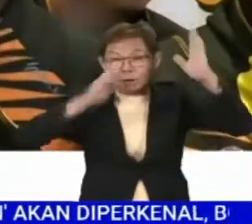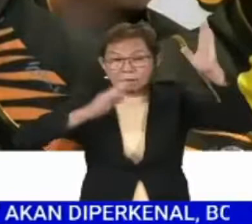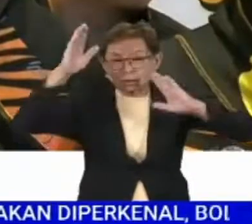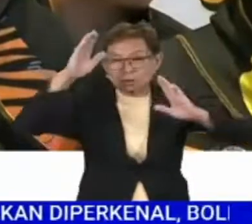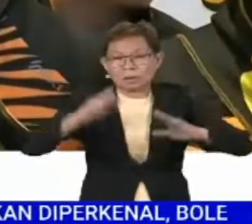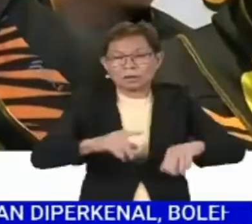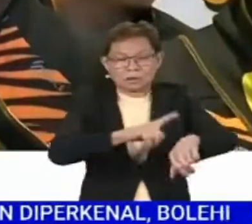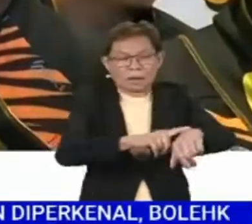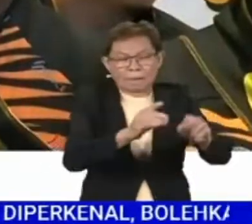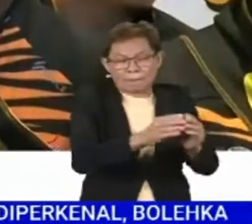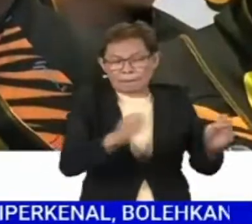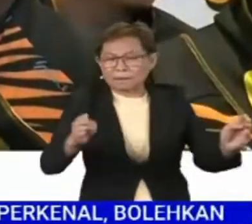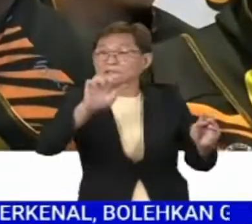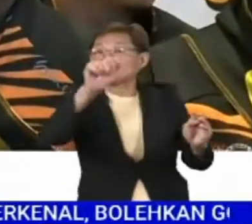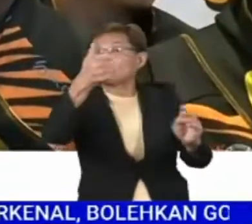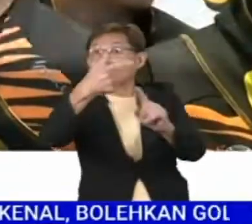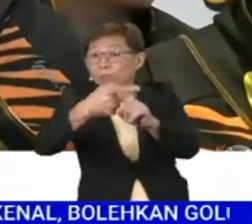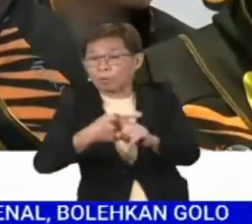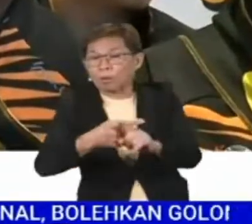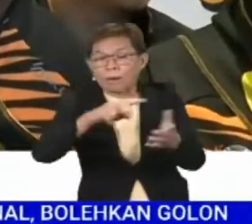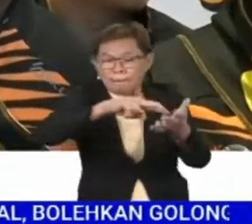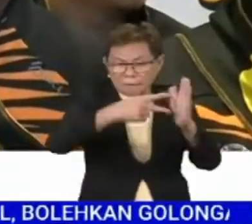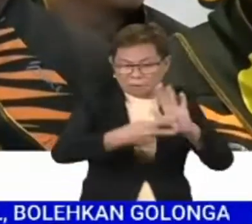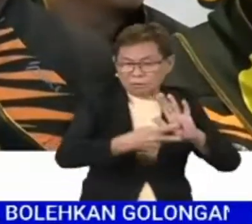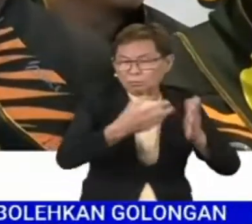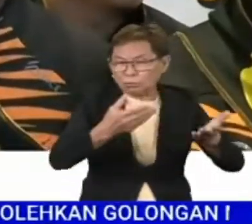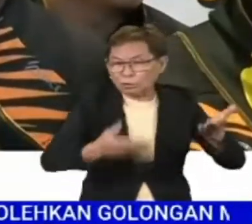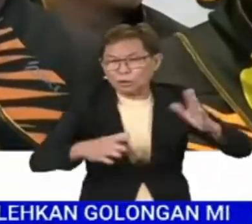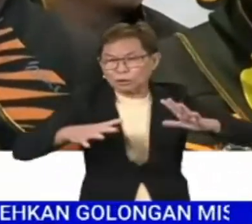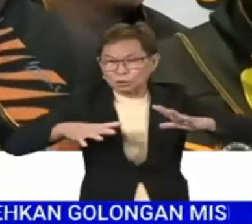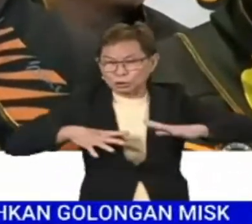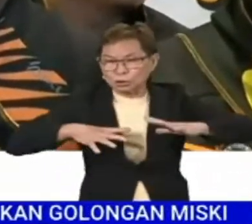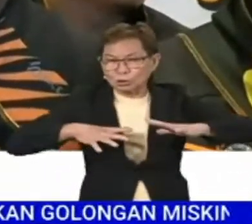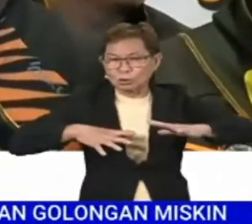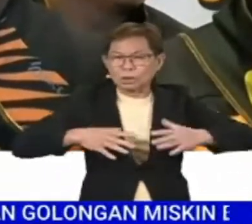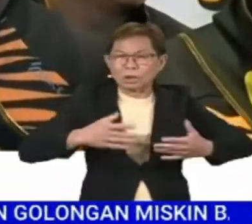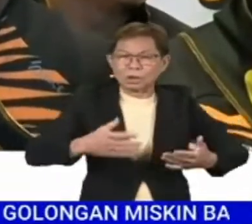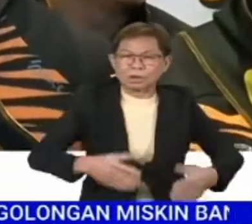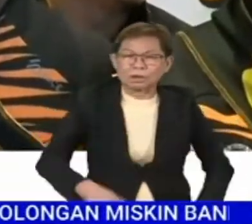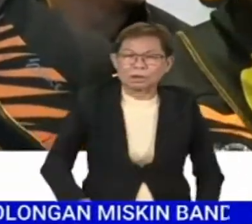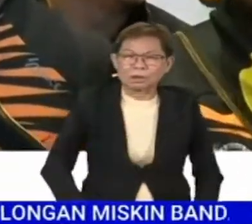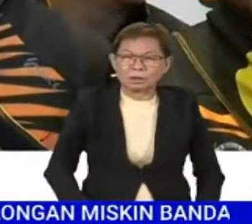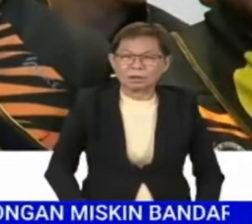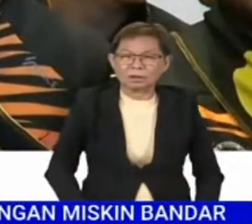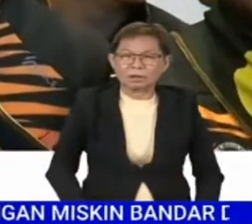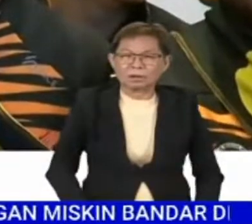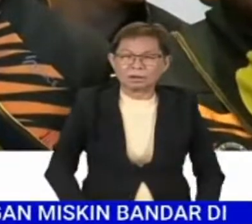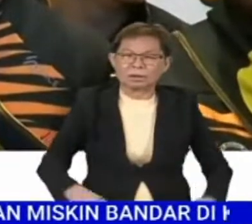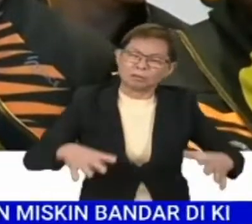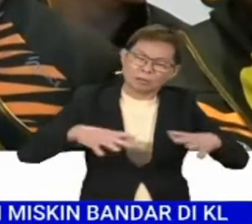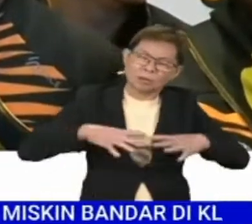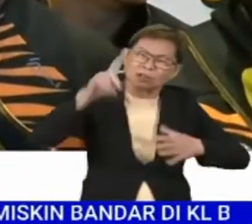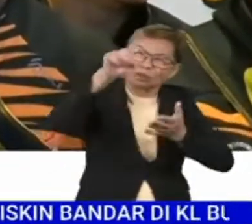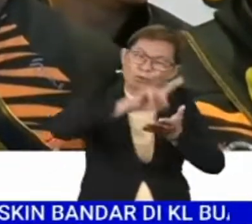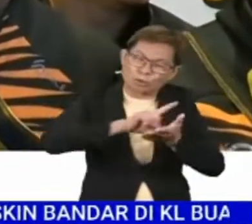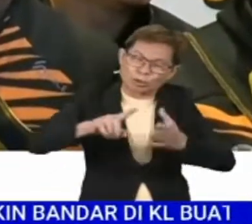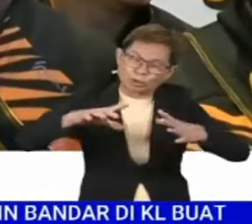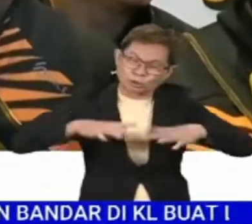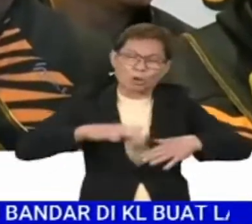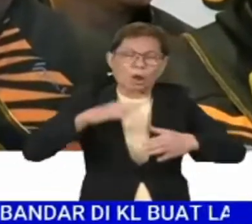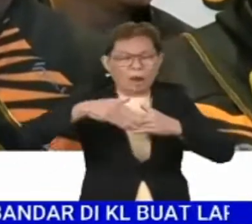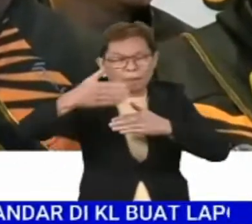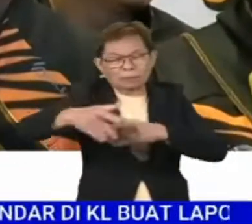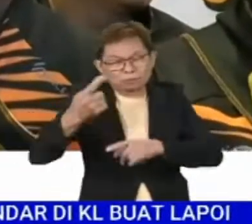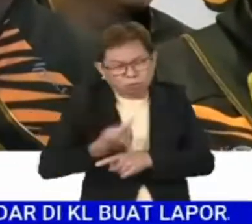tempo sebulan ini jadi masuknya mereka mungkin dapat tidak typo ya Enggak sengkala mungkin dalam seminggu ini dapat to